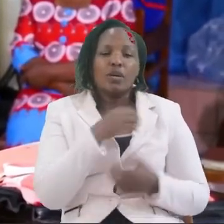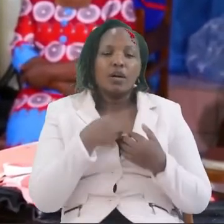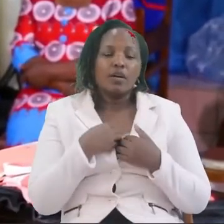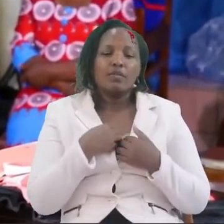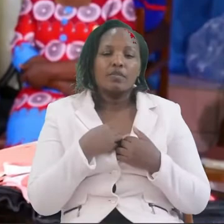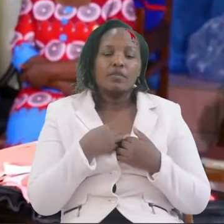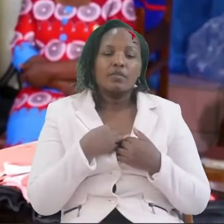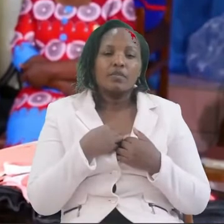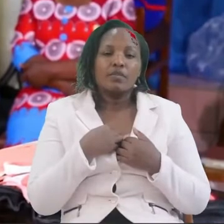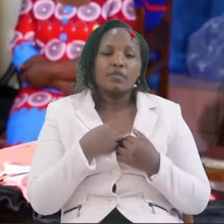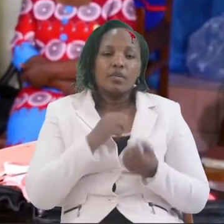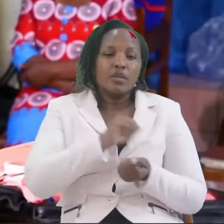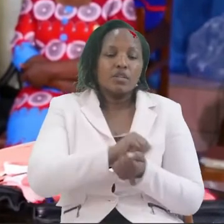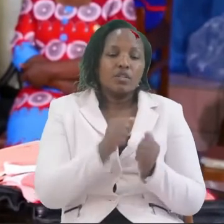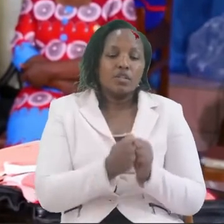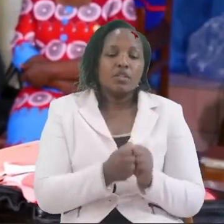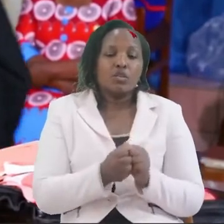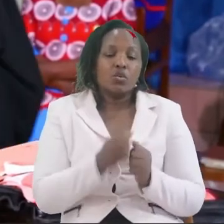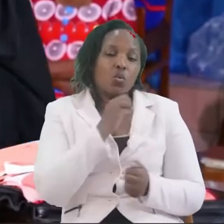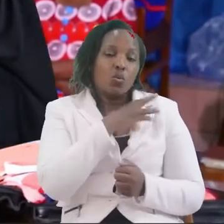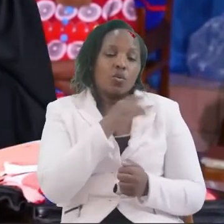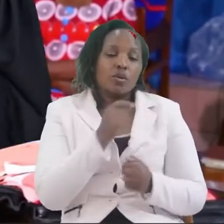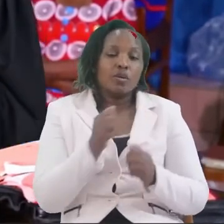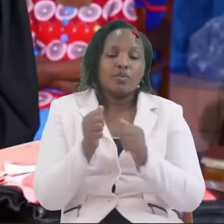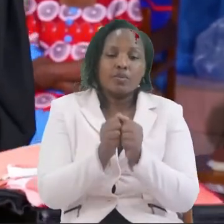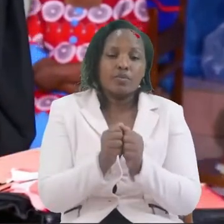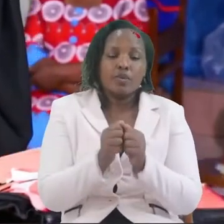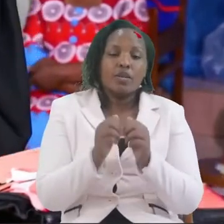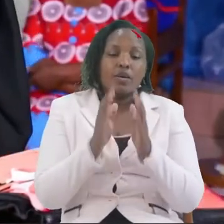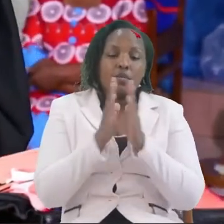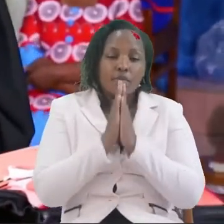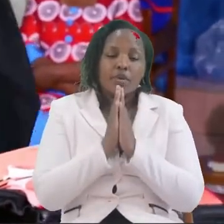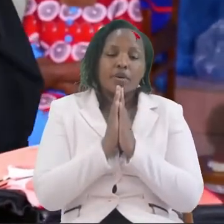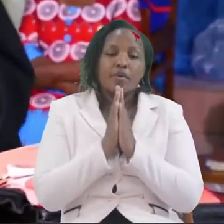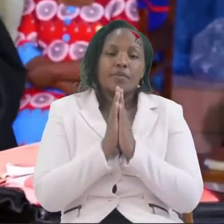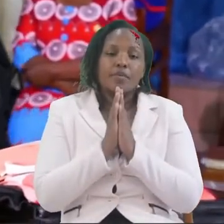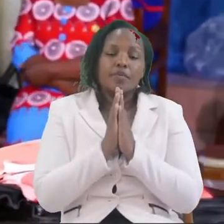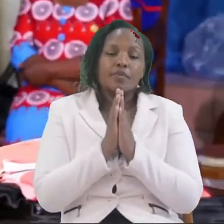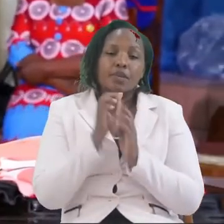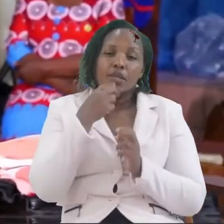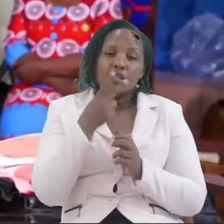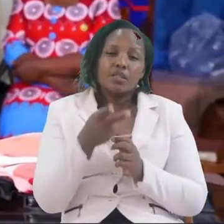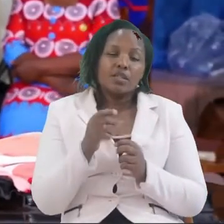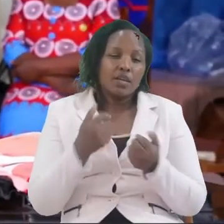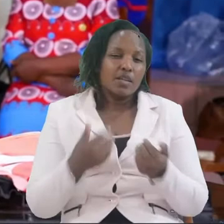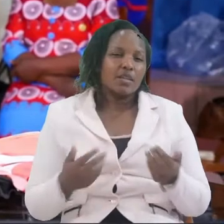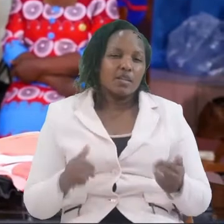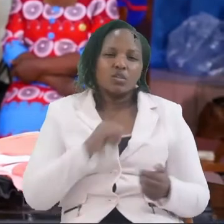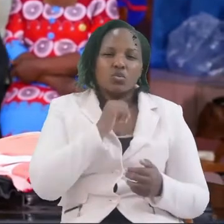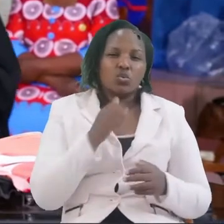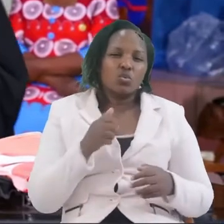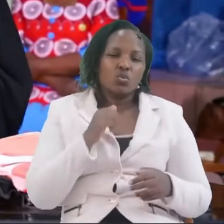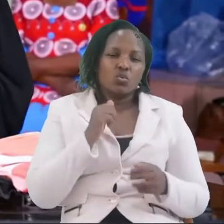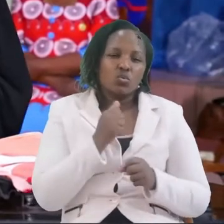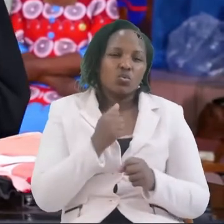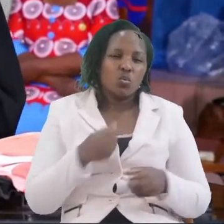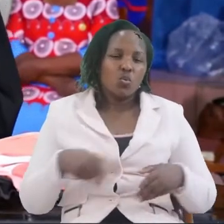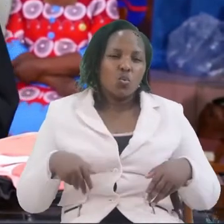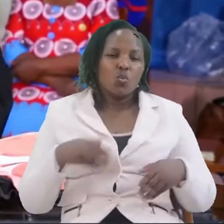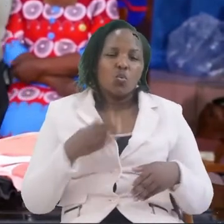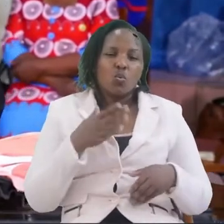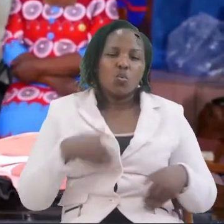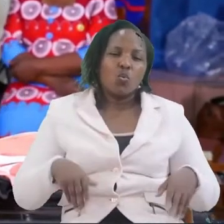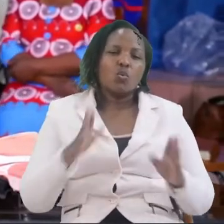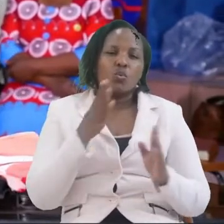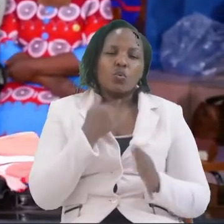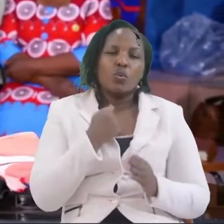tunaambia tubadilishane hayo na maombi. Kama kuna mambo unaona labda hayaendi vile ungetaka yawe, unakuwa wewe